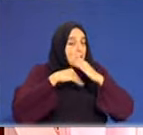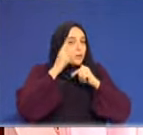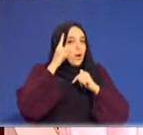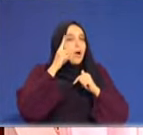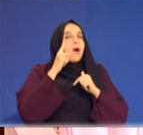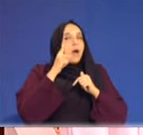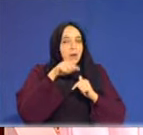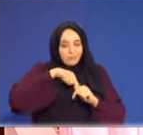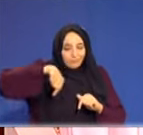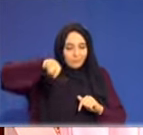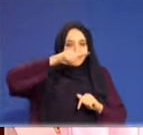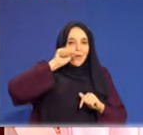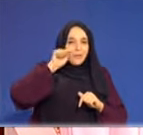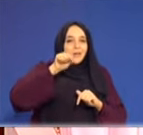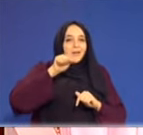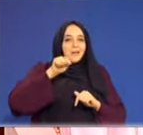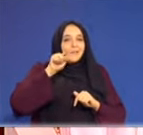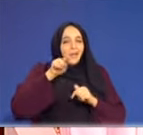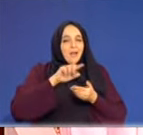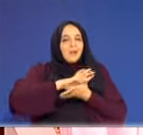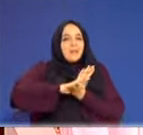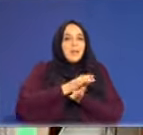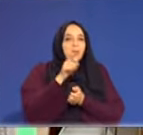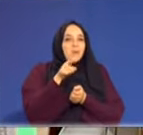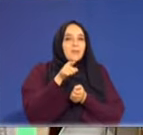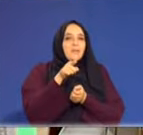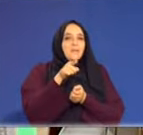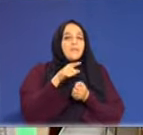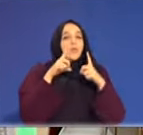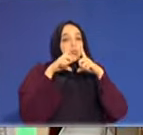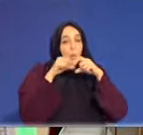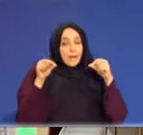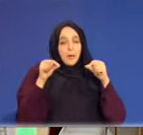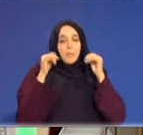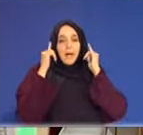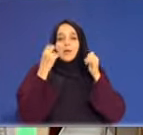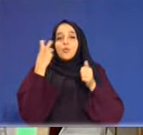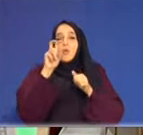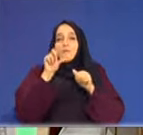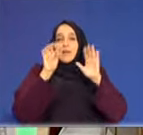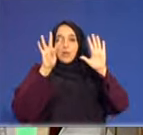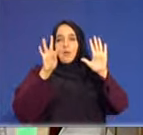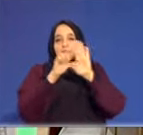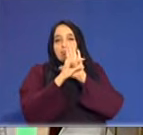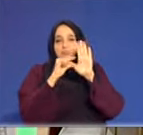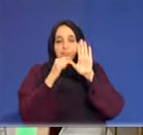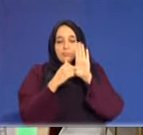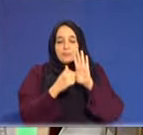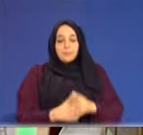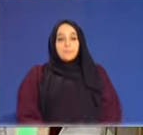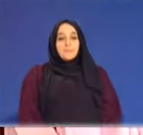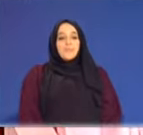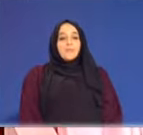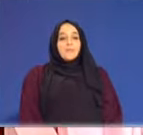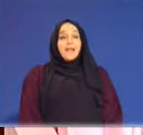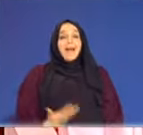الله فأولئك هم الظالمون. نعم. سورة البقرة الآية 229. إذن